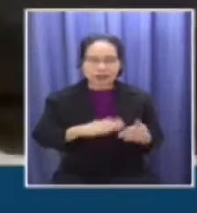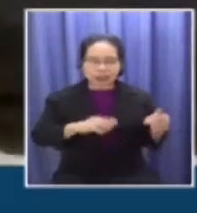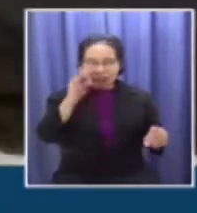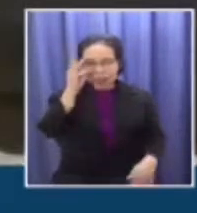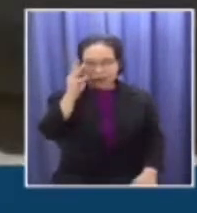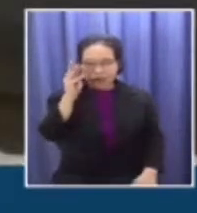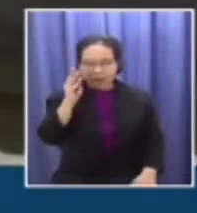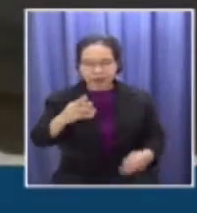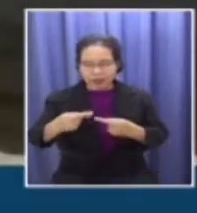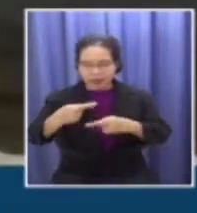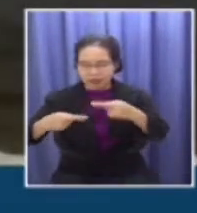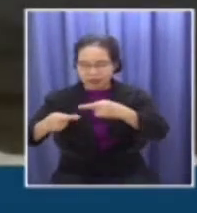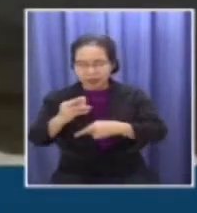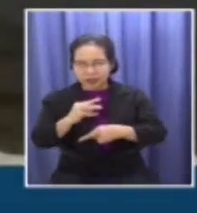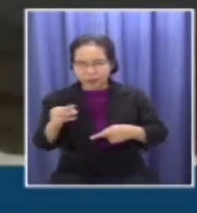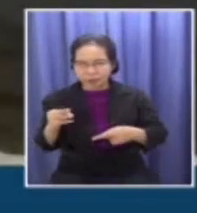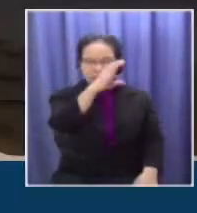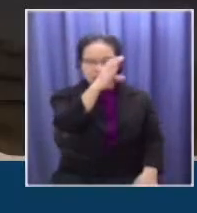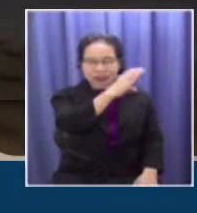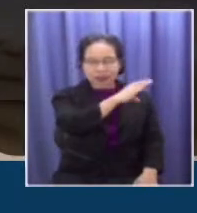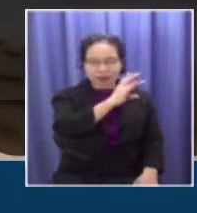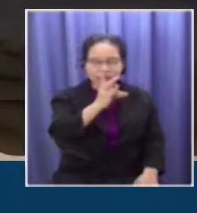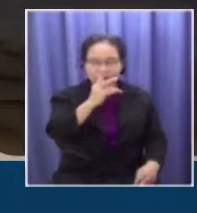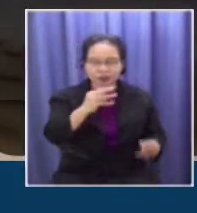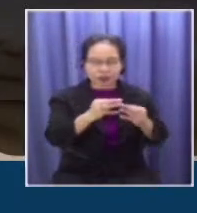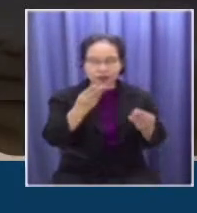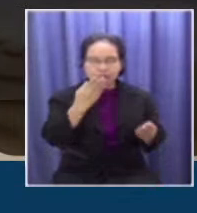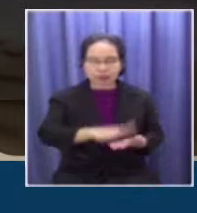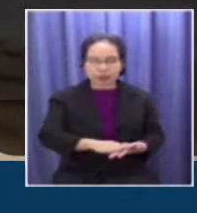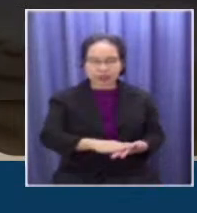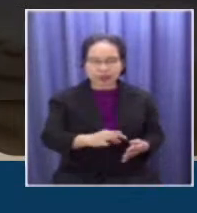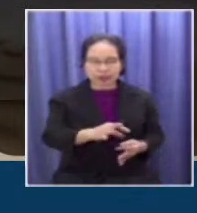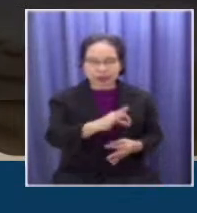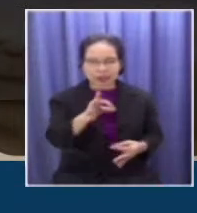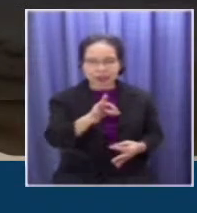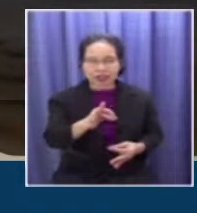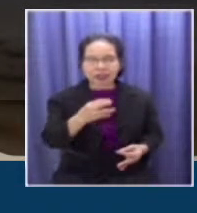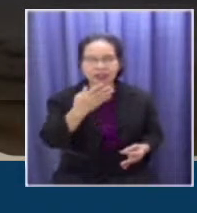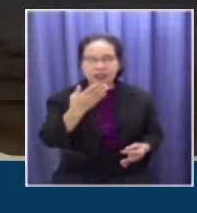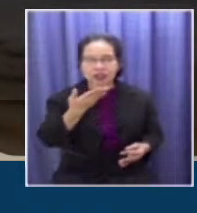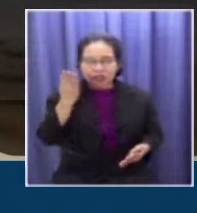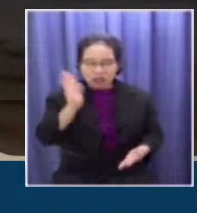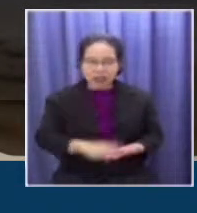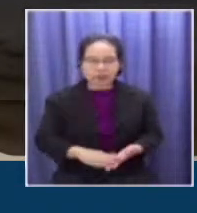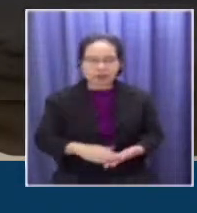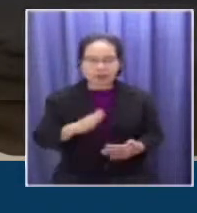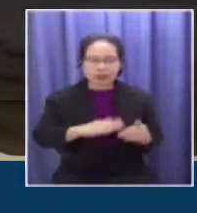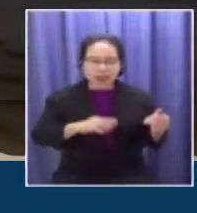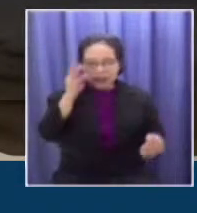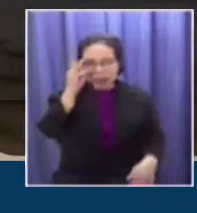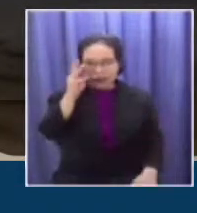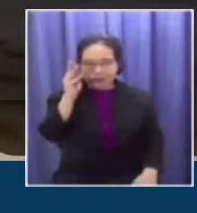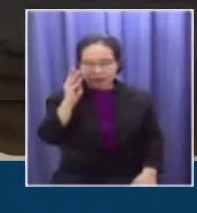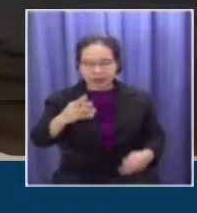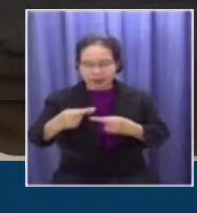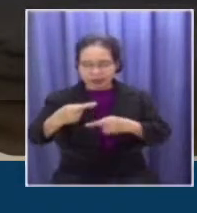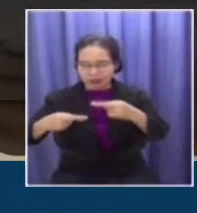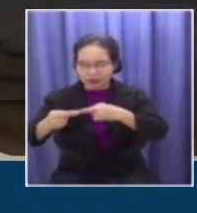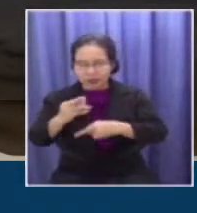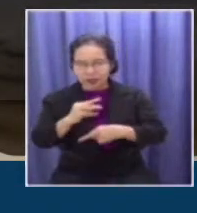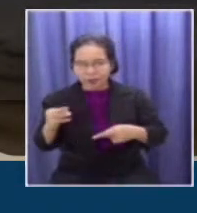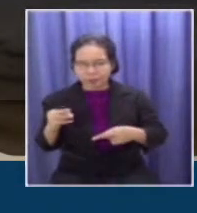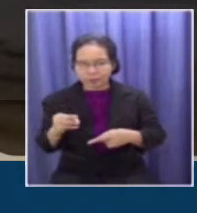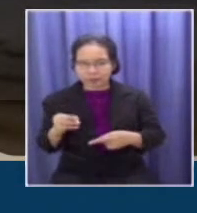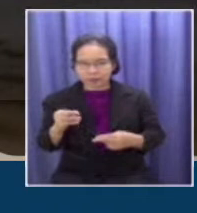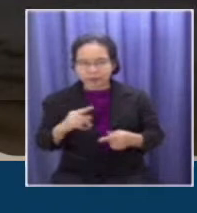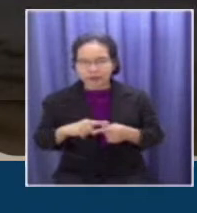bio awso obeto sɛ dampan no wasiesie mu a akɔpɛ ahomane foforo enso a